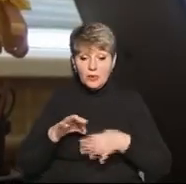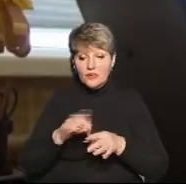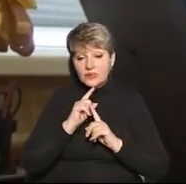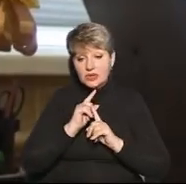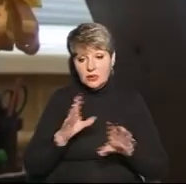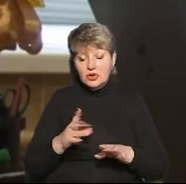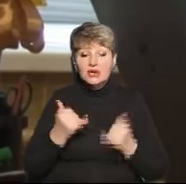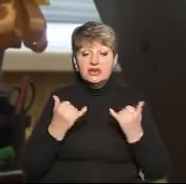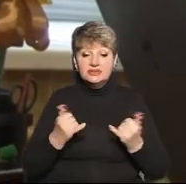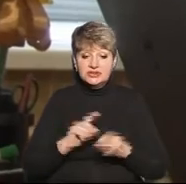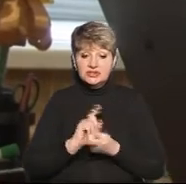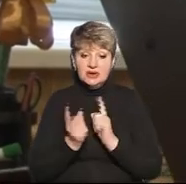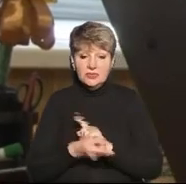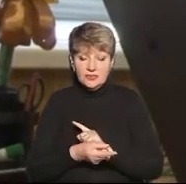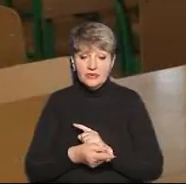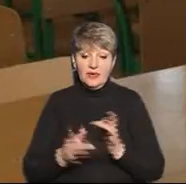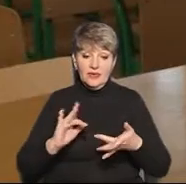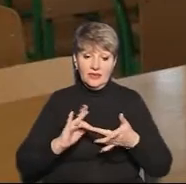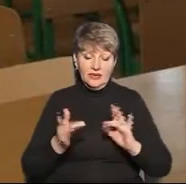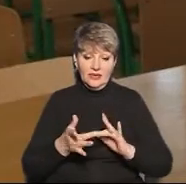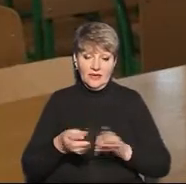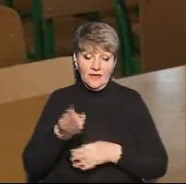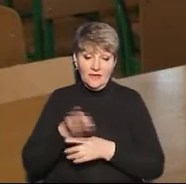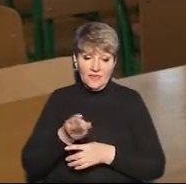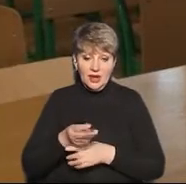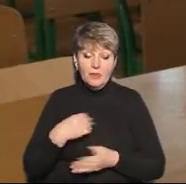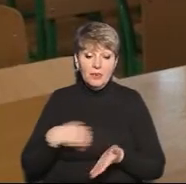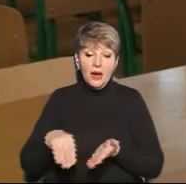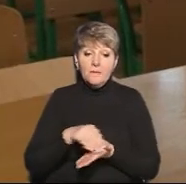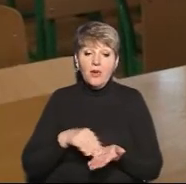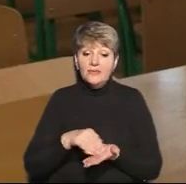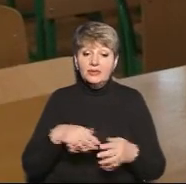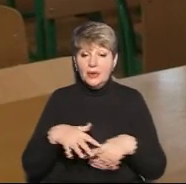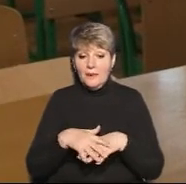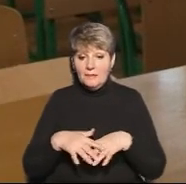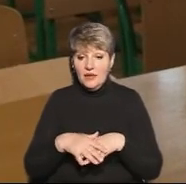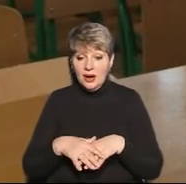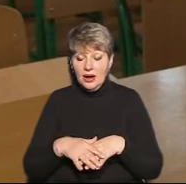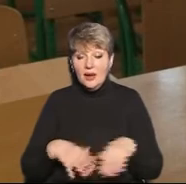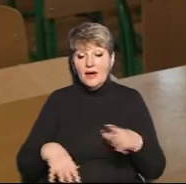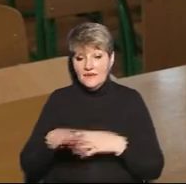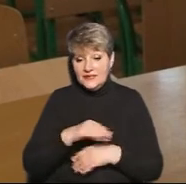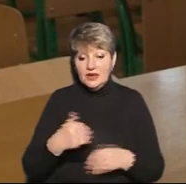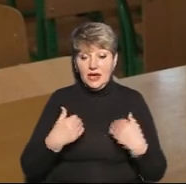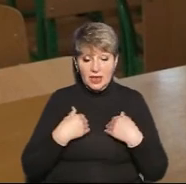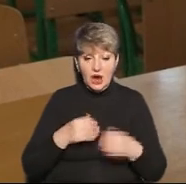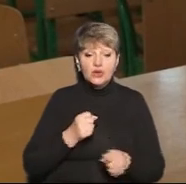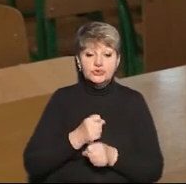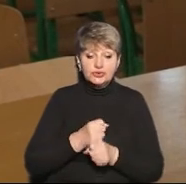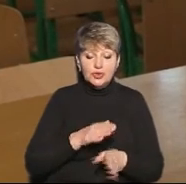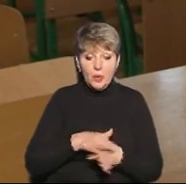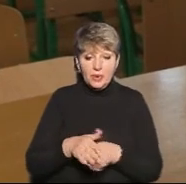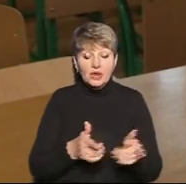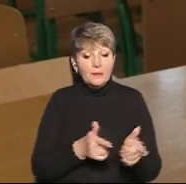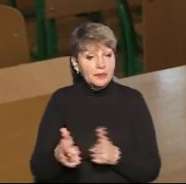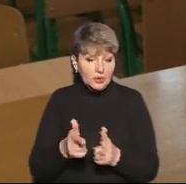буде. Натомість запише відео. Ось ми повторювали периметр. Я це все зробила,